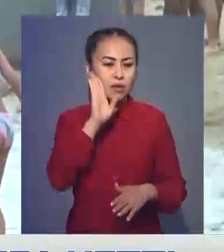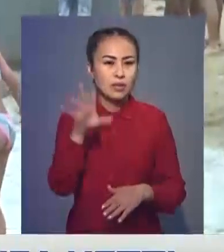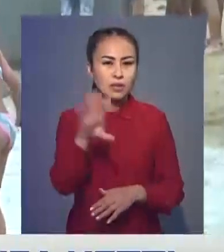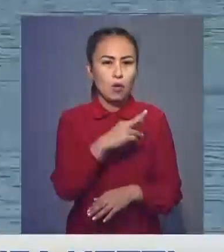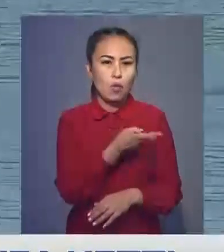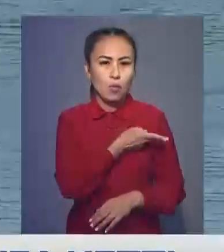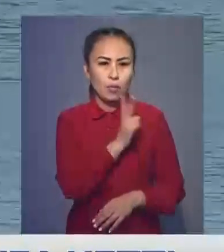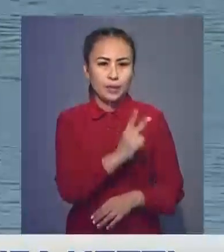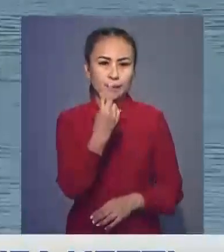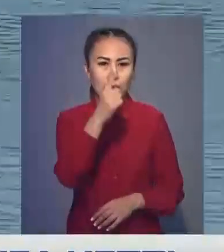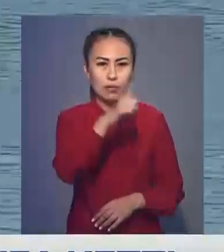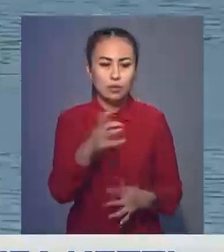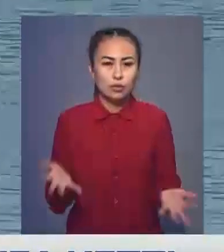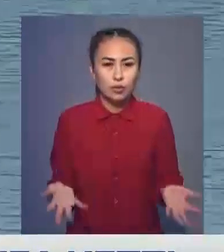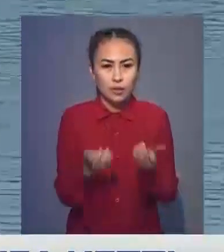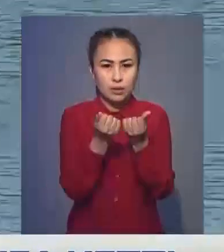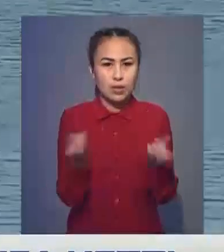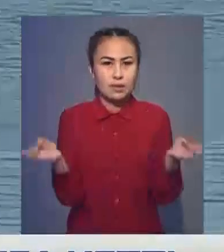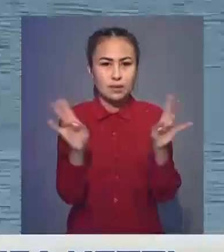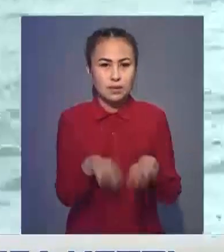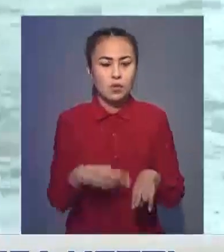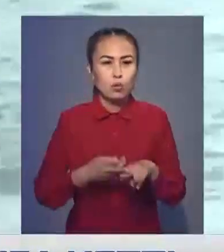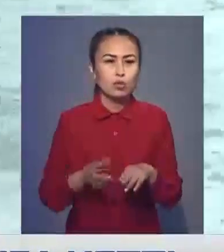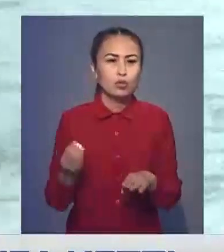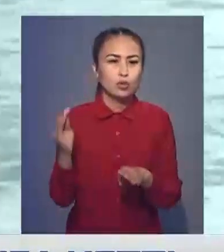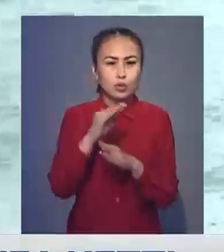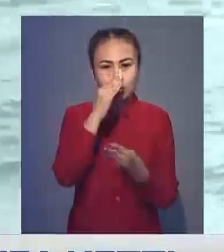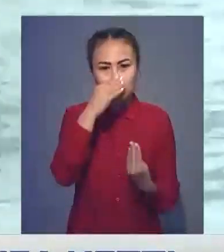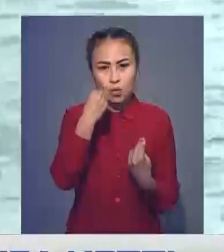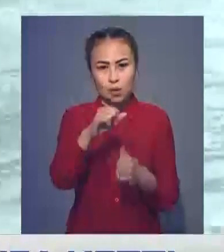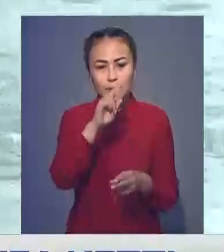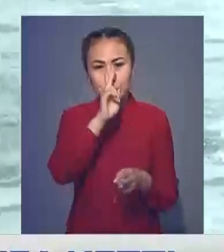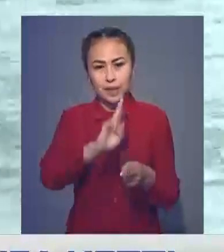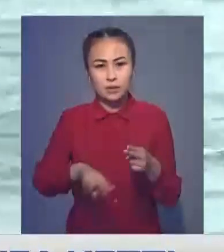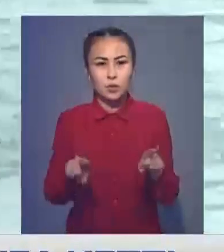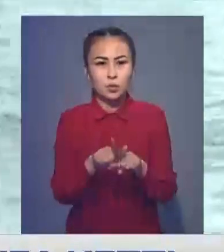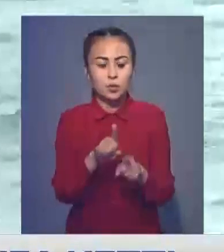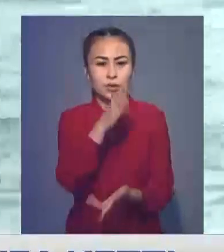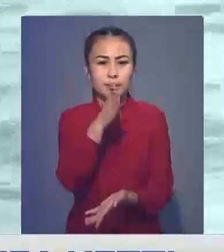болған. Сондай ақ мамандар 2 адамды құтқарып қалды. Мұнымен қоса із-түссіз жоғалғандар да бар.